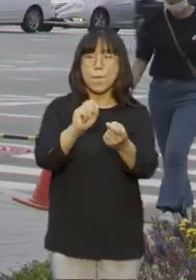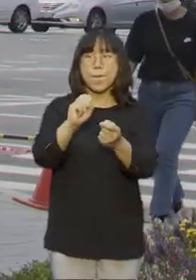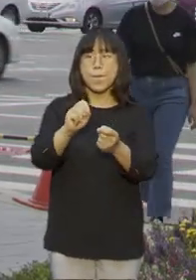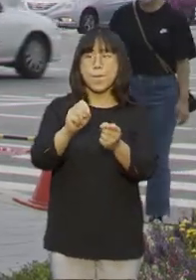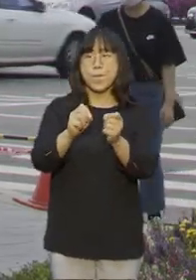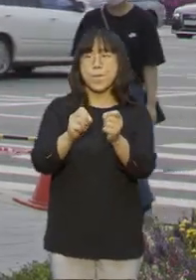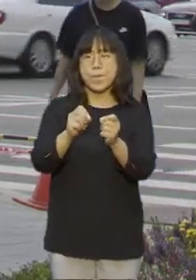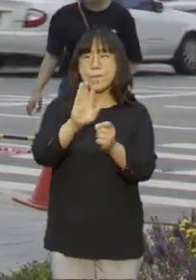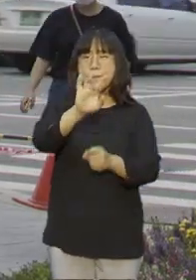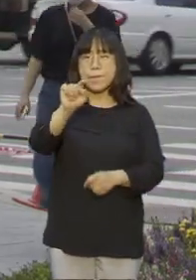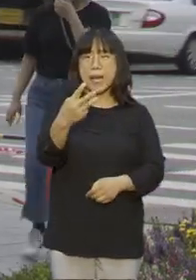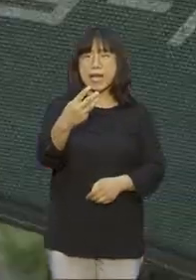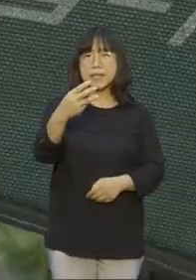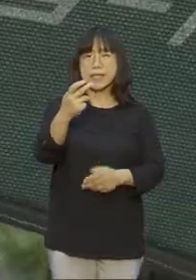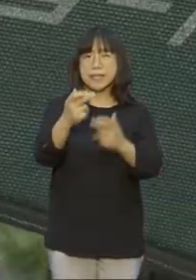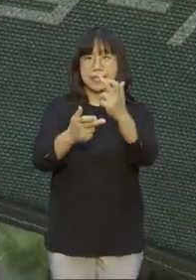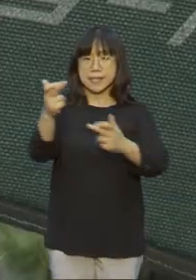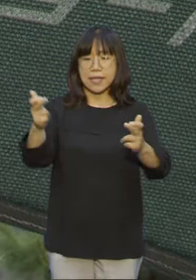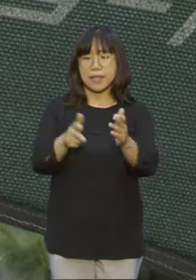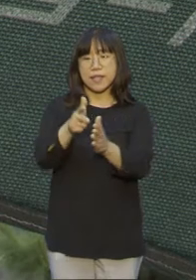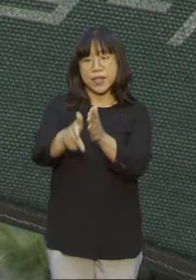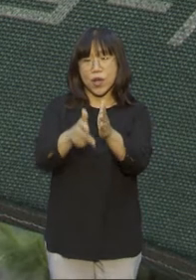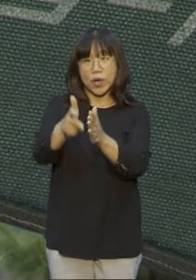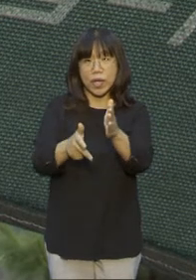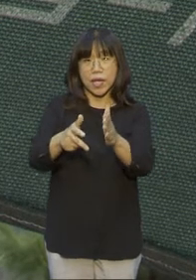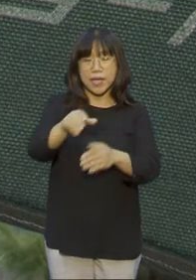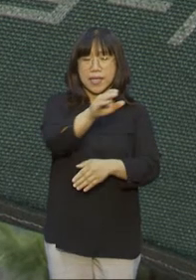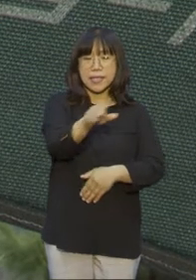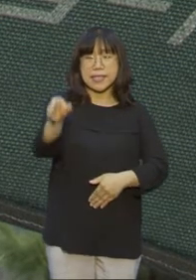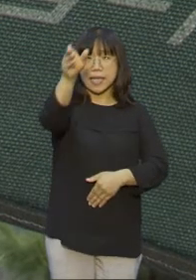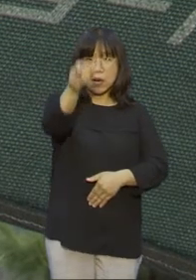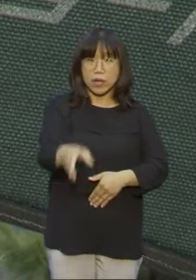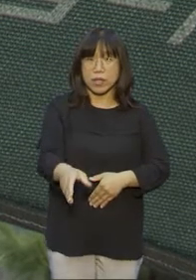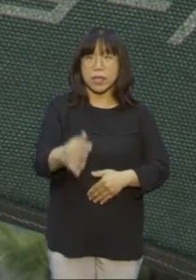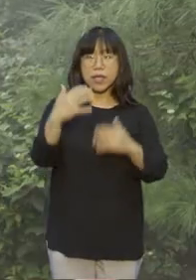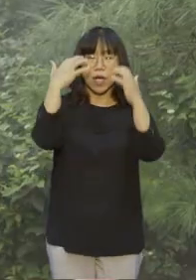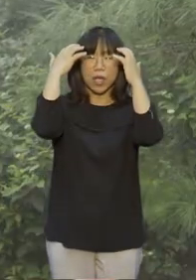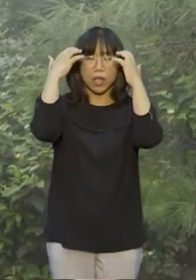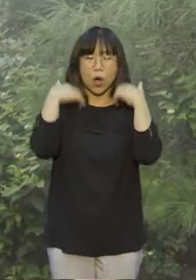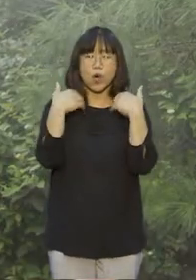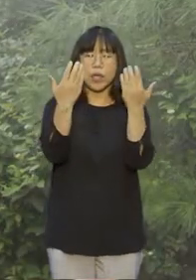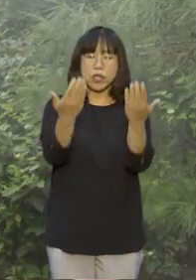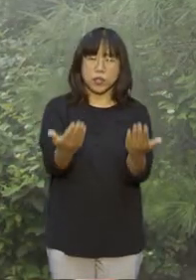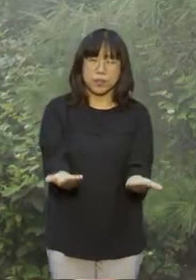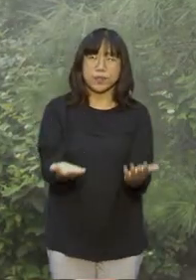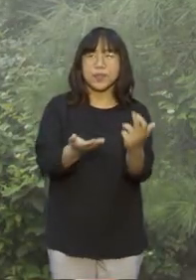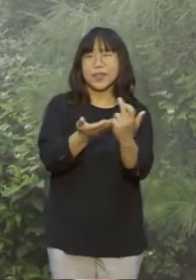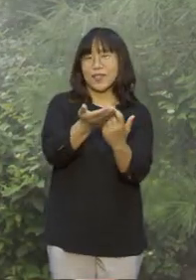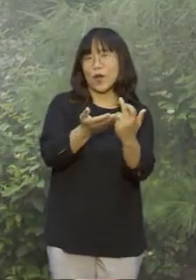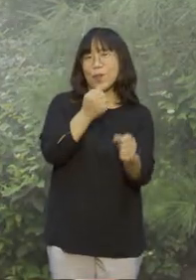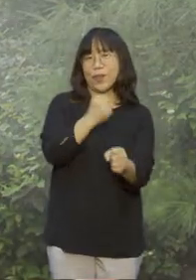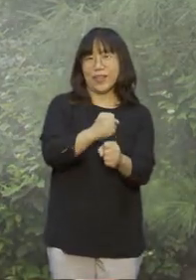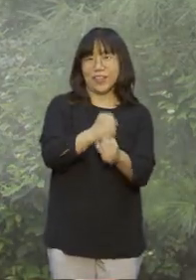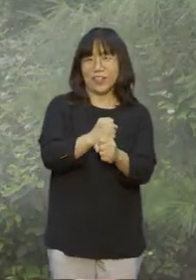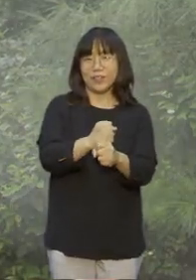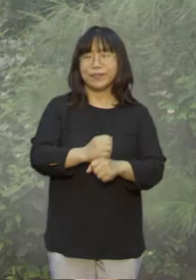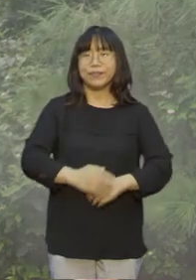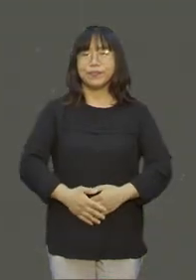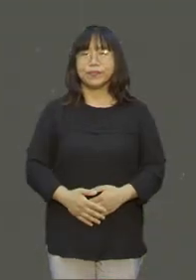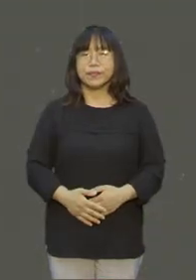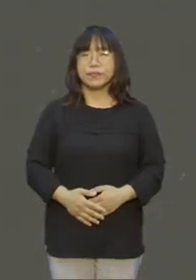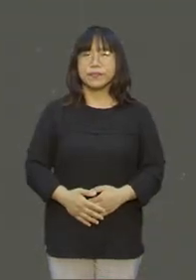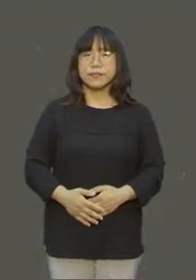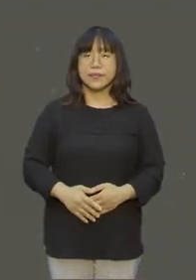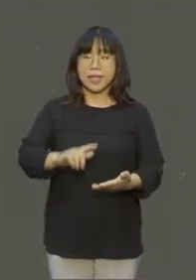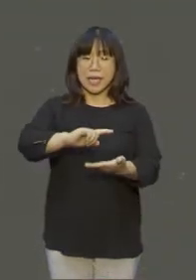사거리 교통섬과 발산역 교통섬 등에 무더위 그늘막을 설치하고 주변 온도를 낮추고 미세먼지를